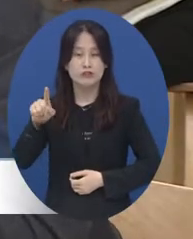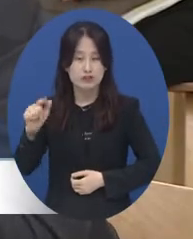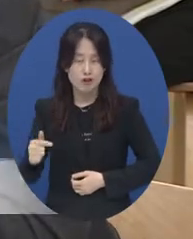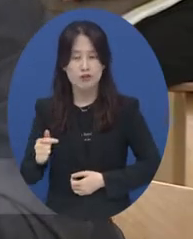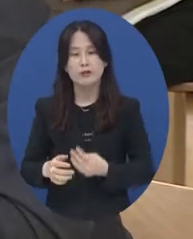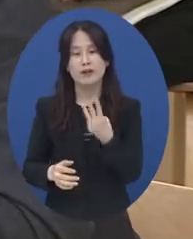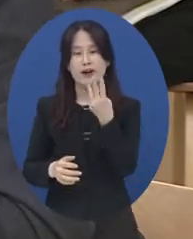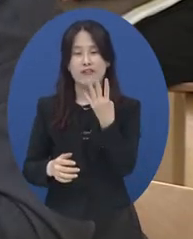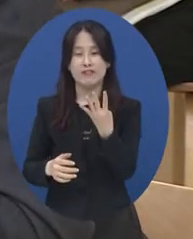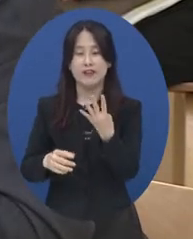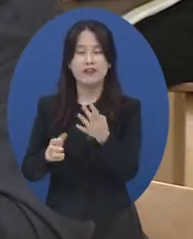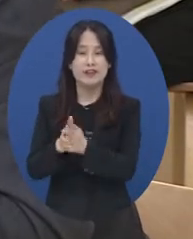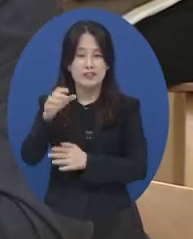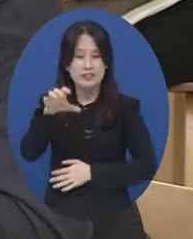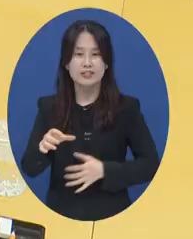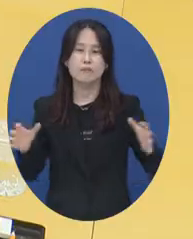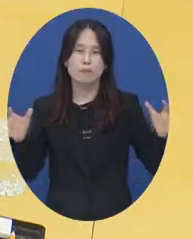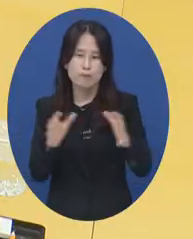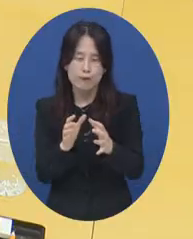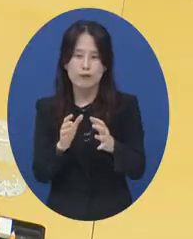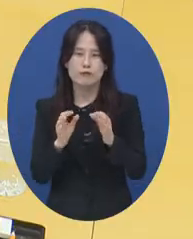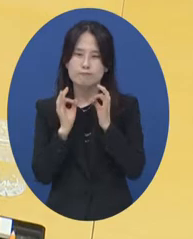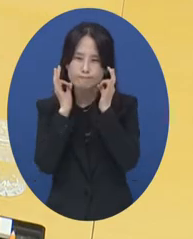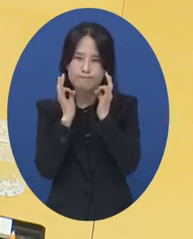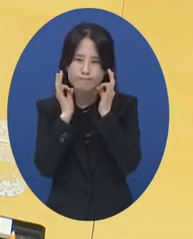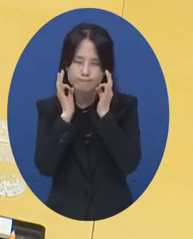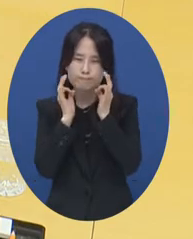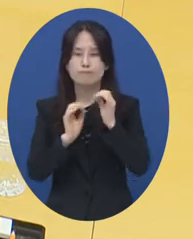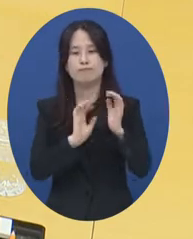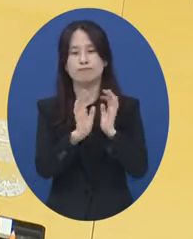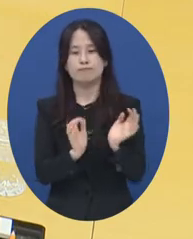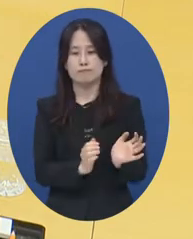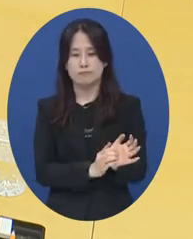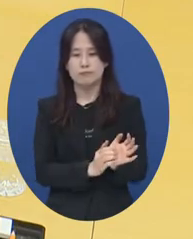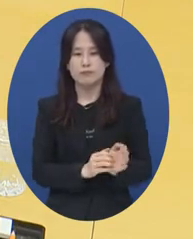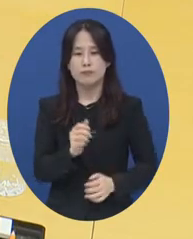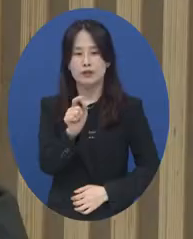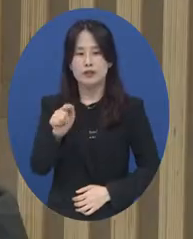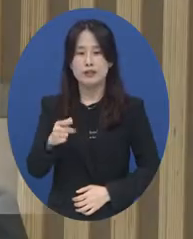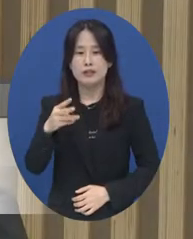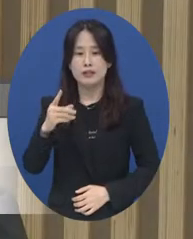4개 지자체가 맑은 한탄강 물빛을 만들기 위해 노력하기로 했습니다.